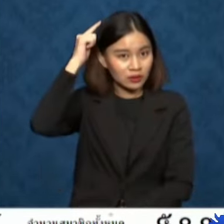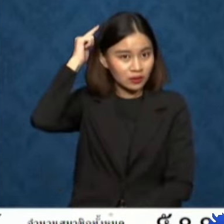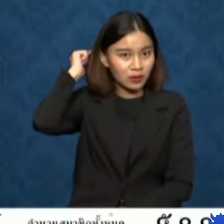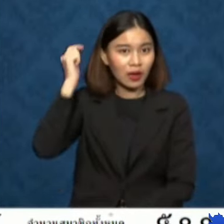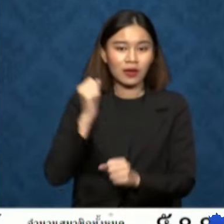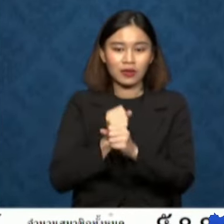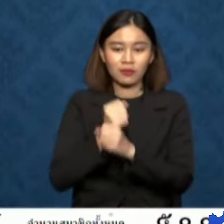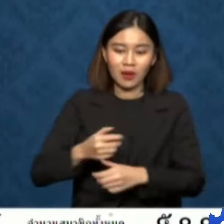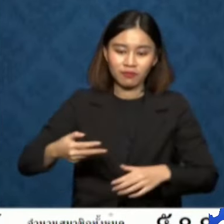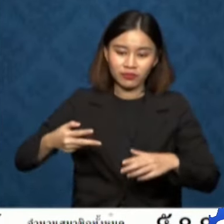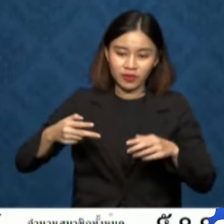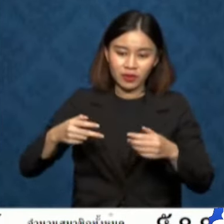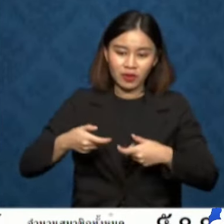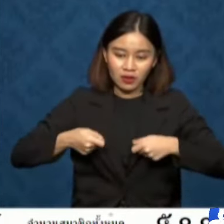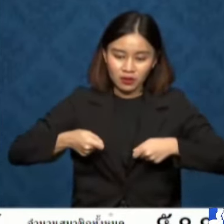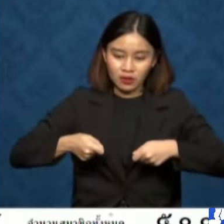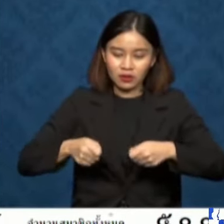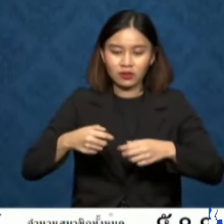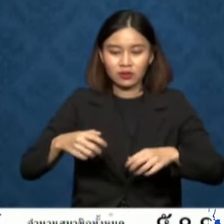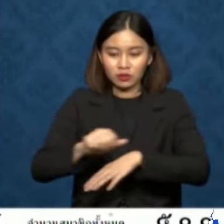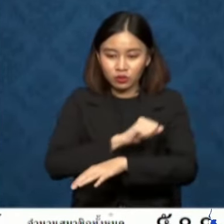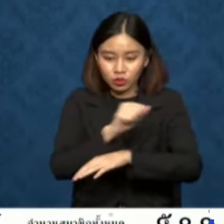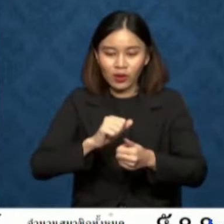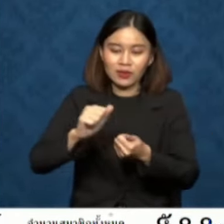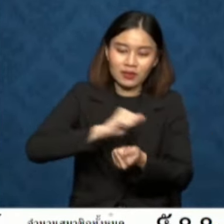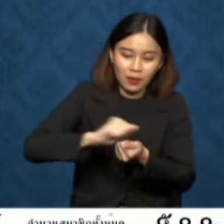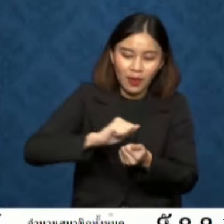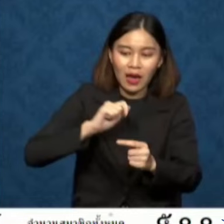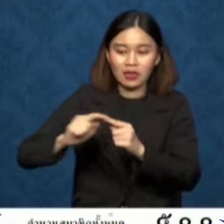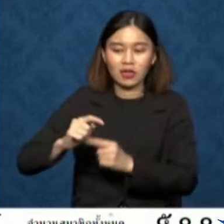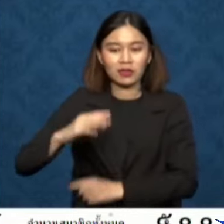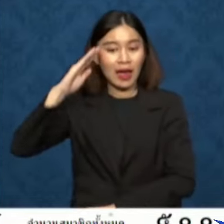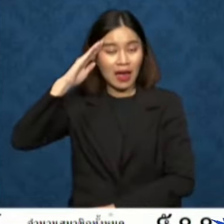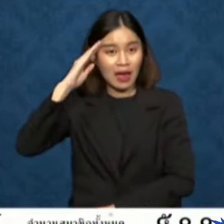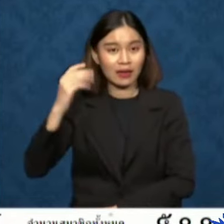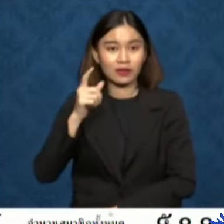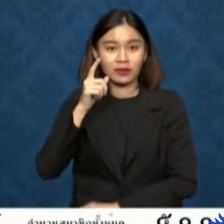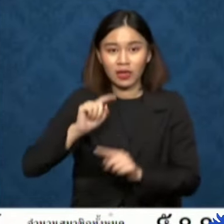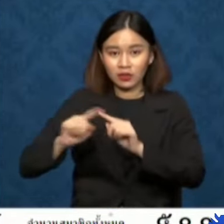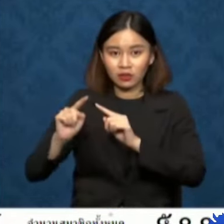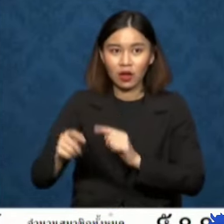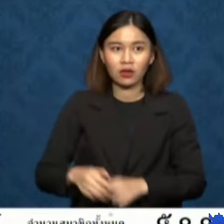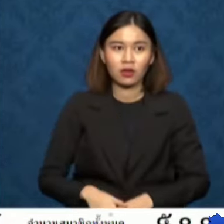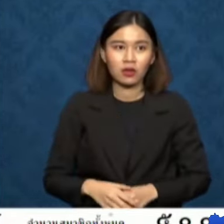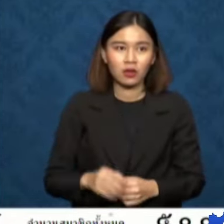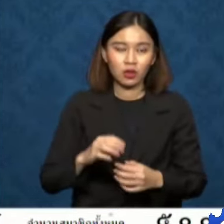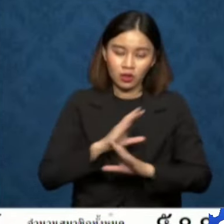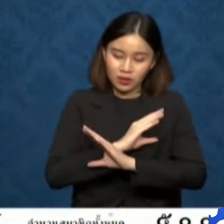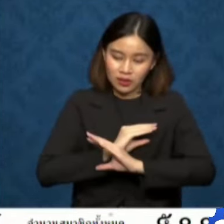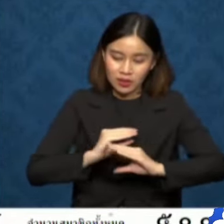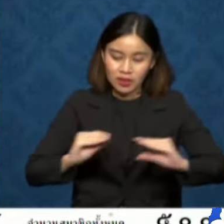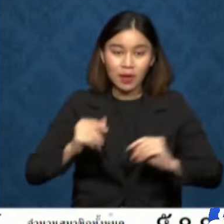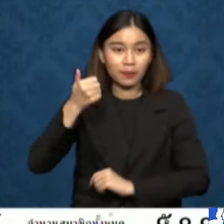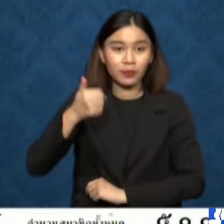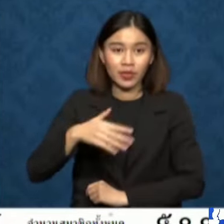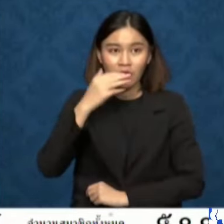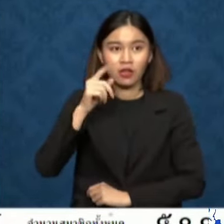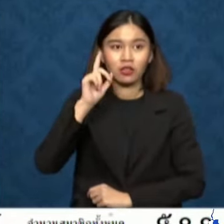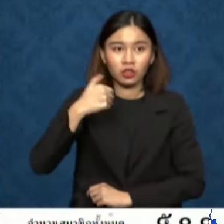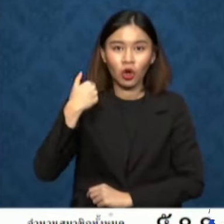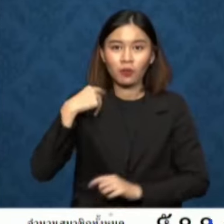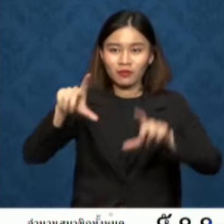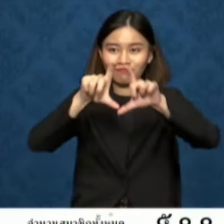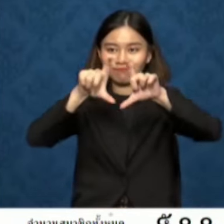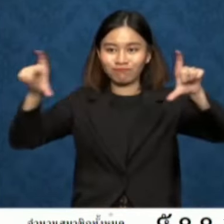ทำงานตัดหญ้าซักผ้าในบ้านนายพลแล้วพวกบ้านนายพลนะครับจะอยู่แบบสงบเสงี่ยมเจียมตัวก็ไม่ได้ครับท่านประธานต้องติด